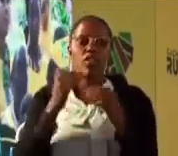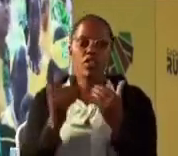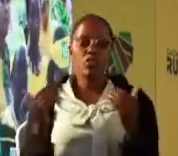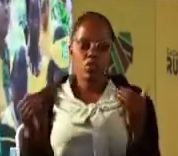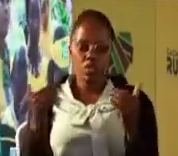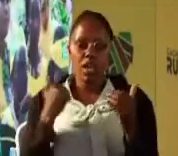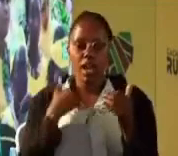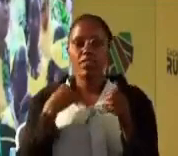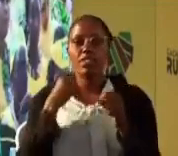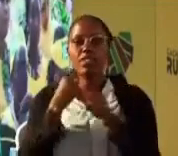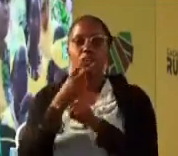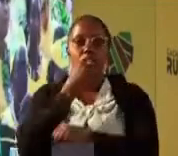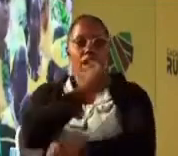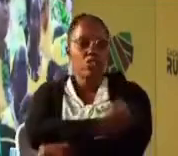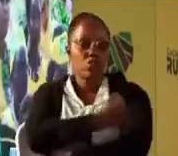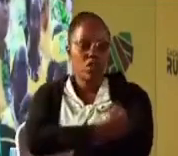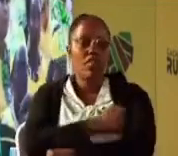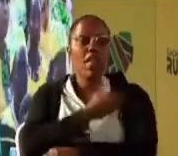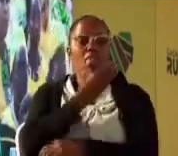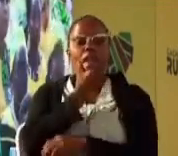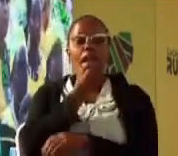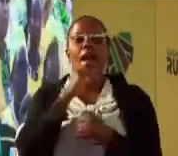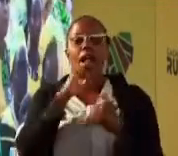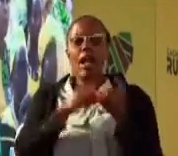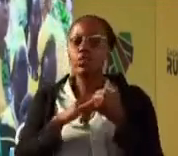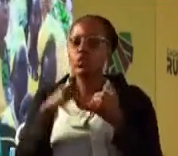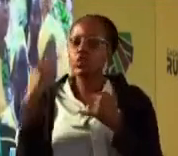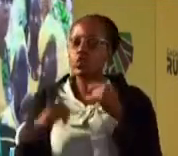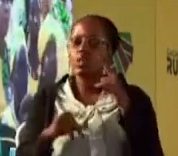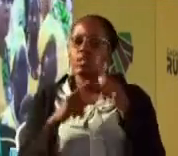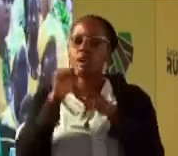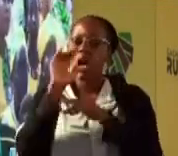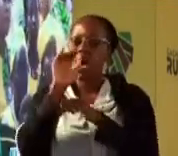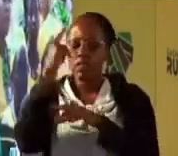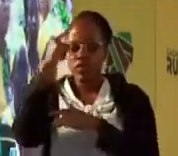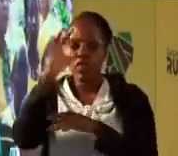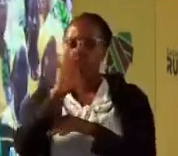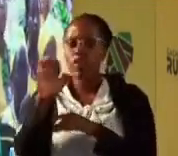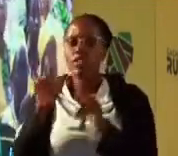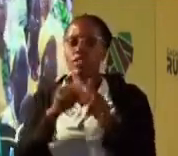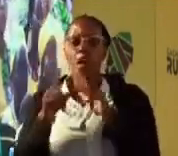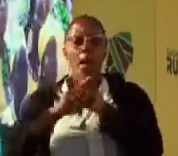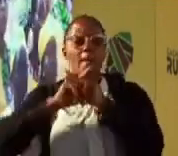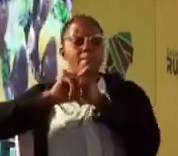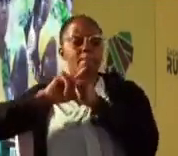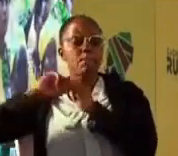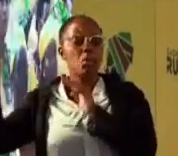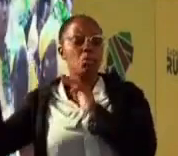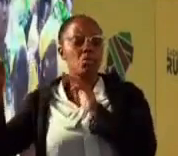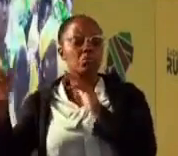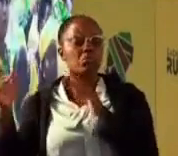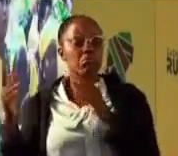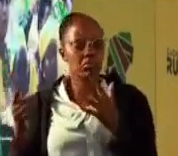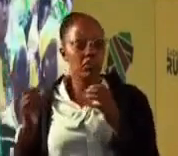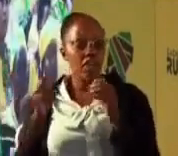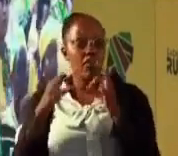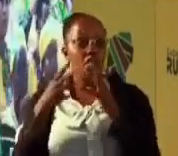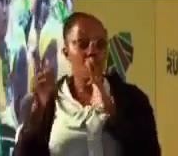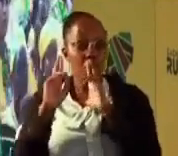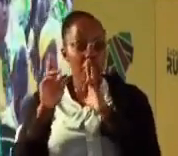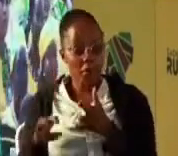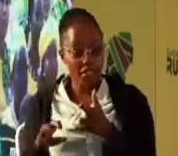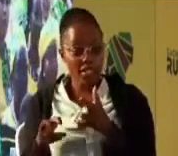wamefika secondary, Mzee anakuchapa, ukienda kuomba school fees anatoroka anaenda. Ukienda